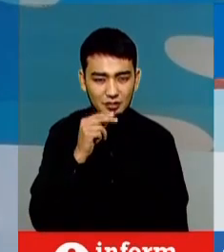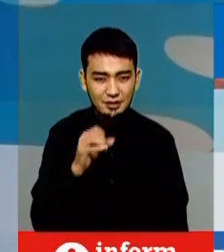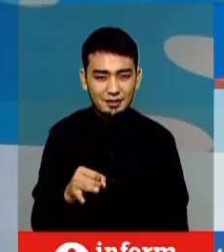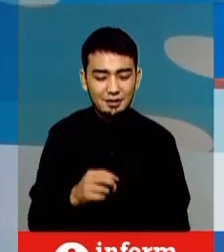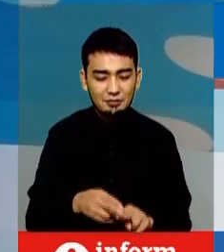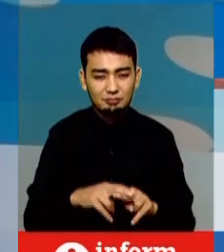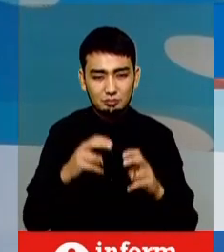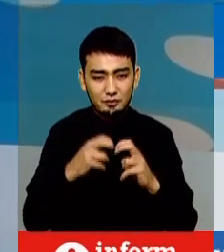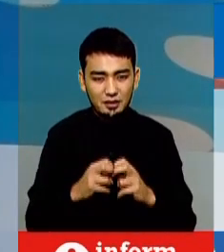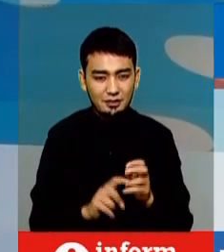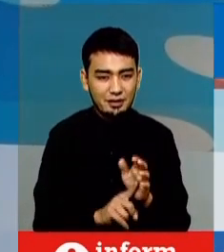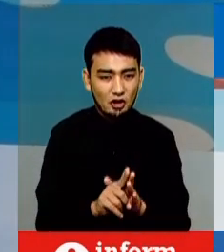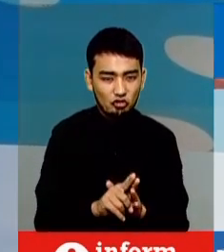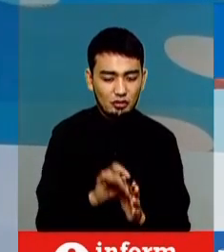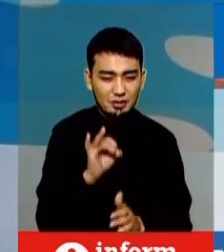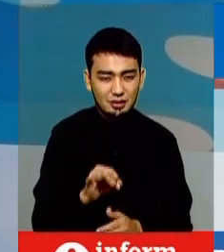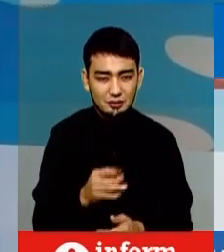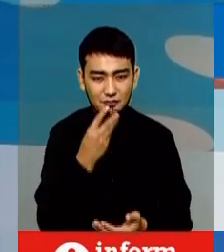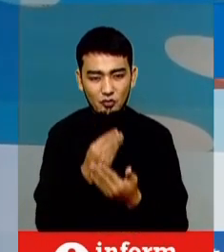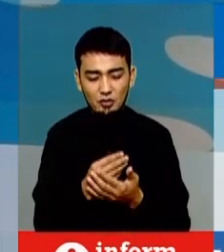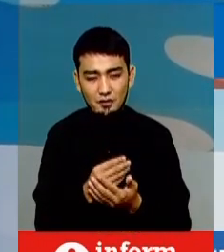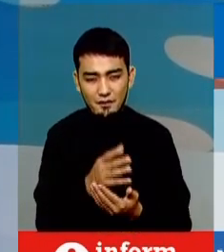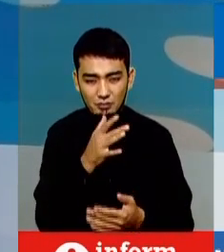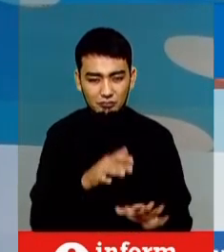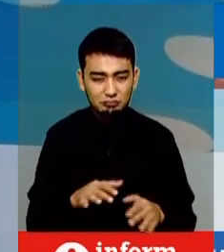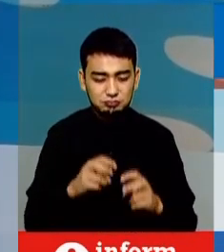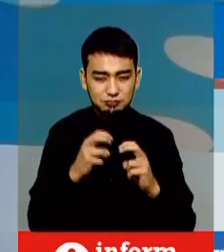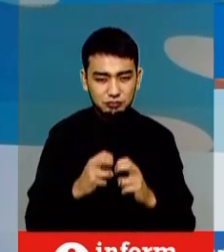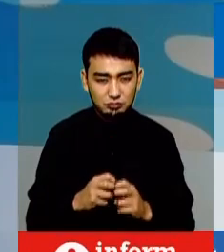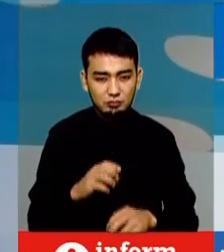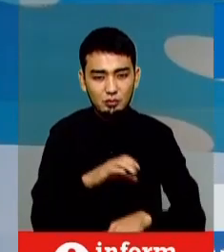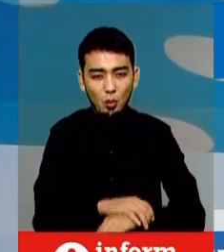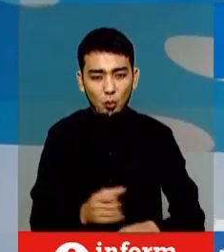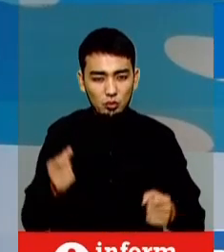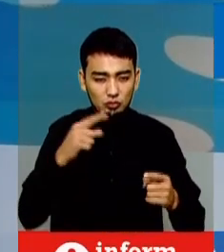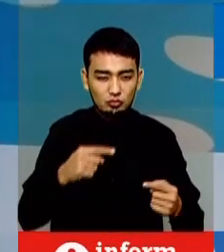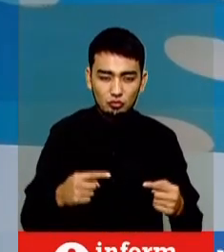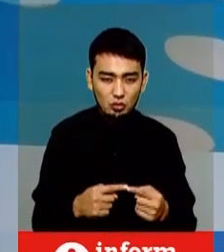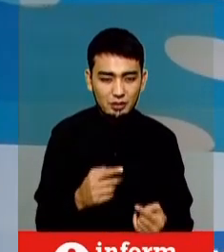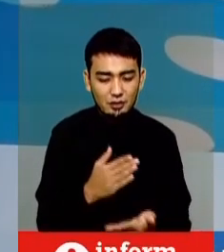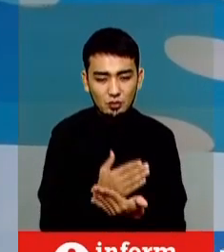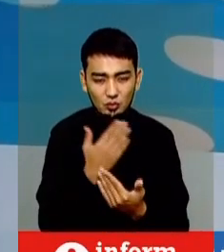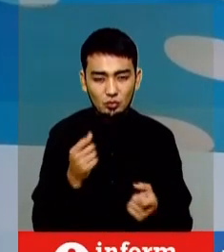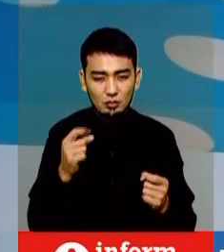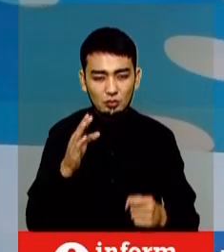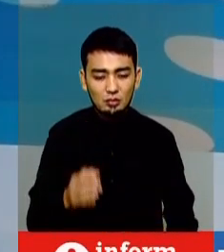Назначенный экспертизой проводятся необходимые следственные действия для установления обстоятельств